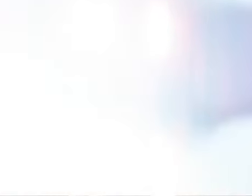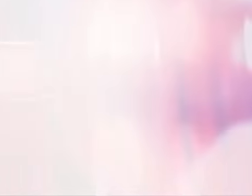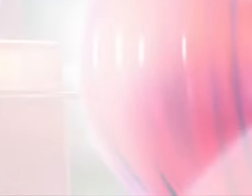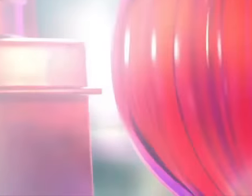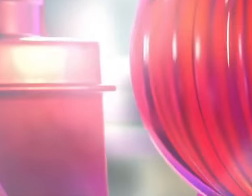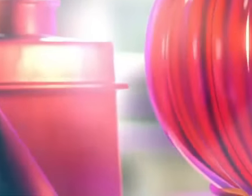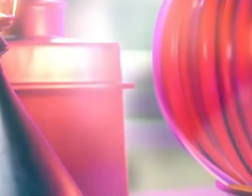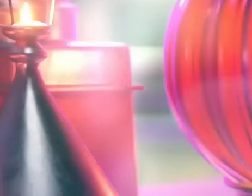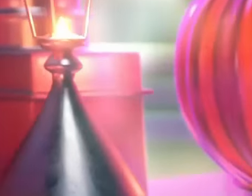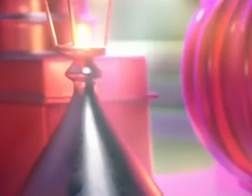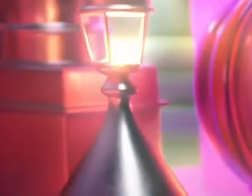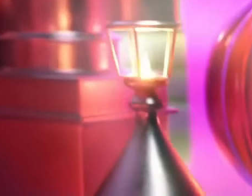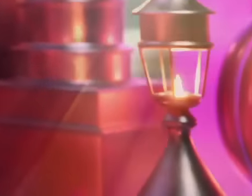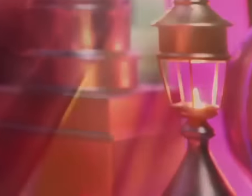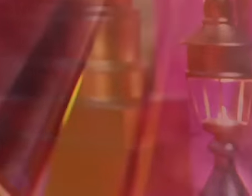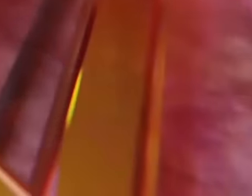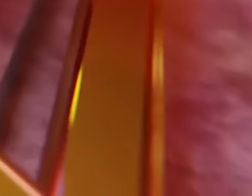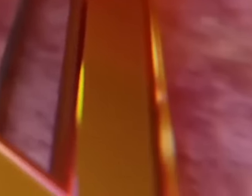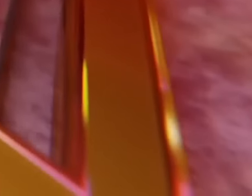حجتين